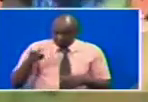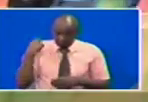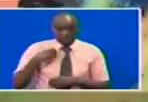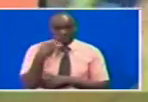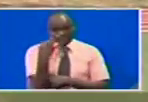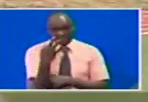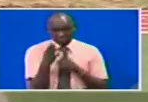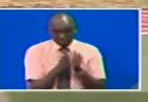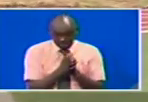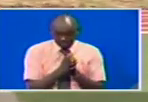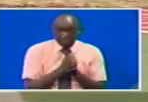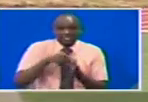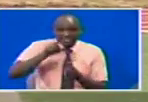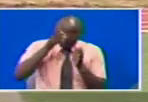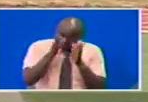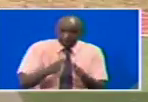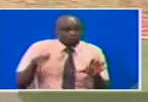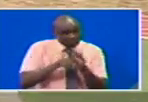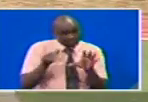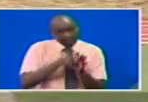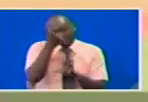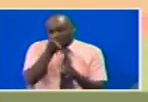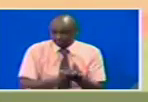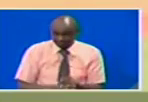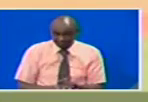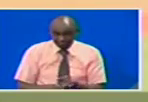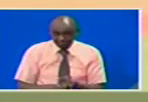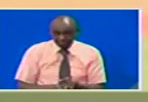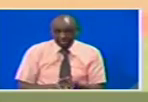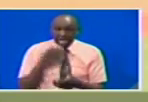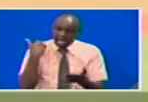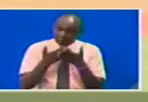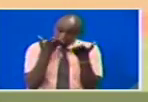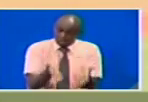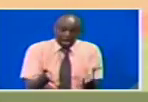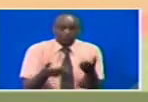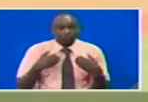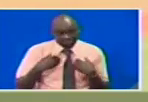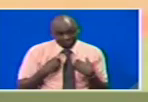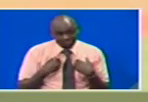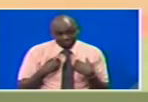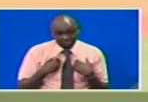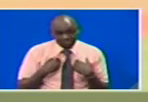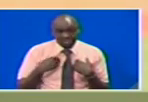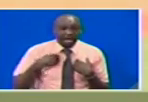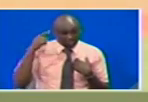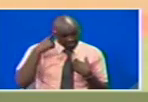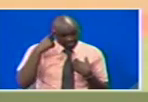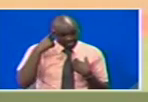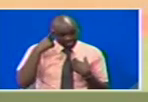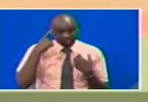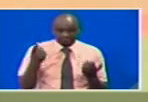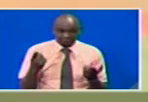Elijah Manang'oi ni kati ya wanariadha watakaoshiriki mbio hizo. Up to this point I think it's really good.